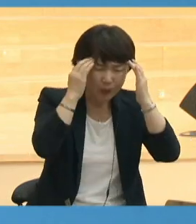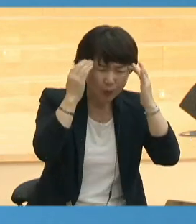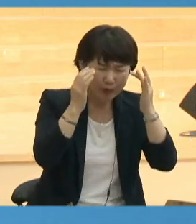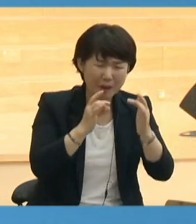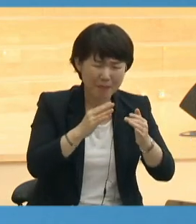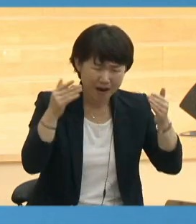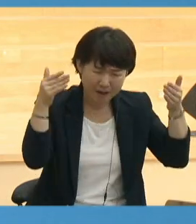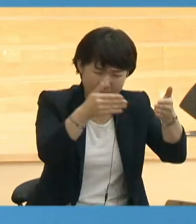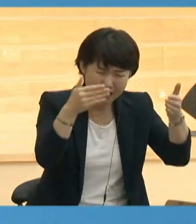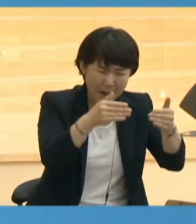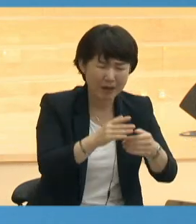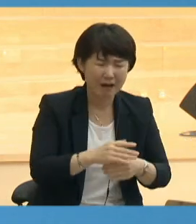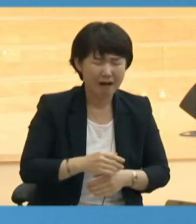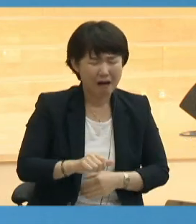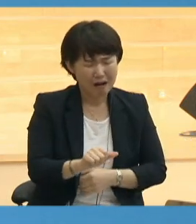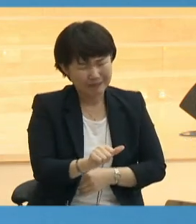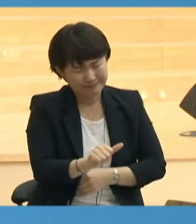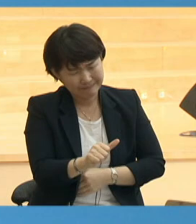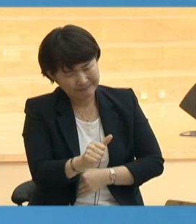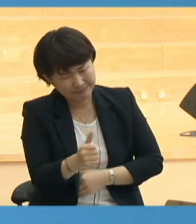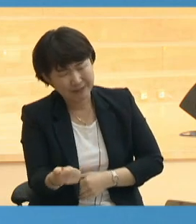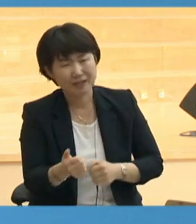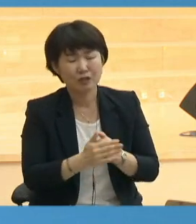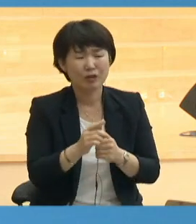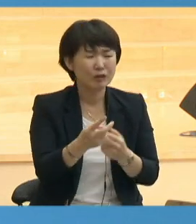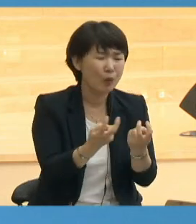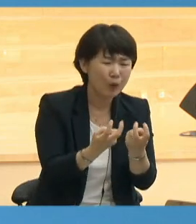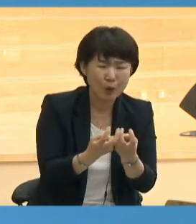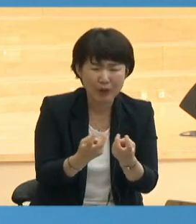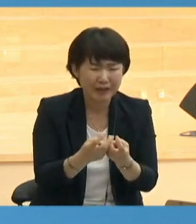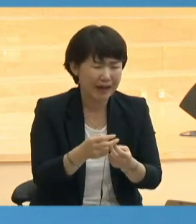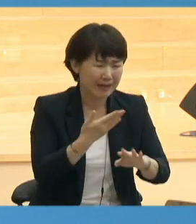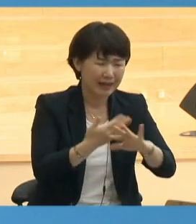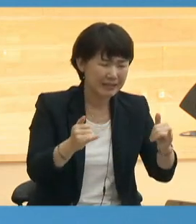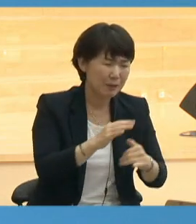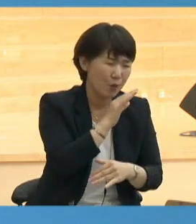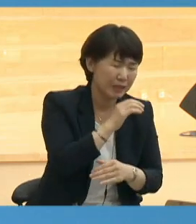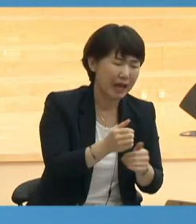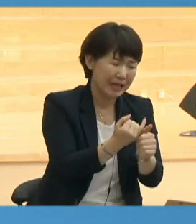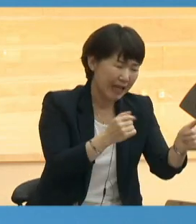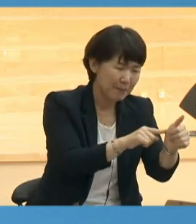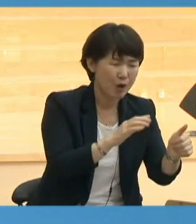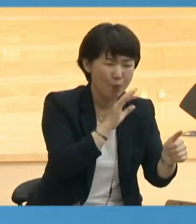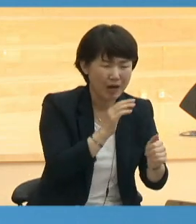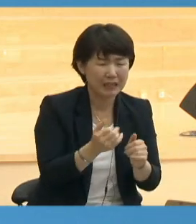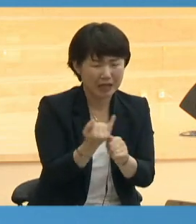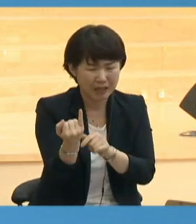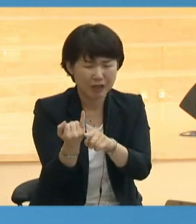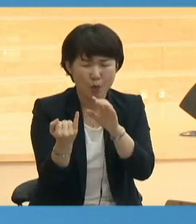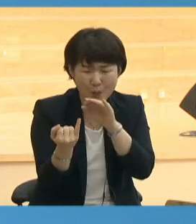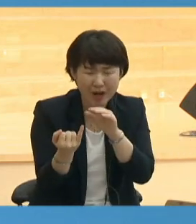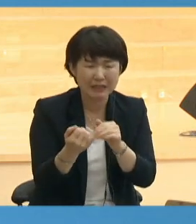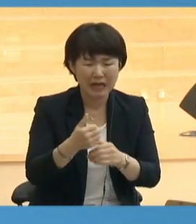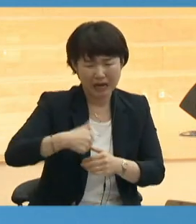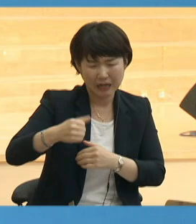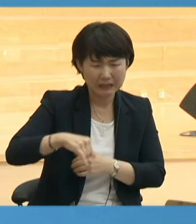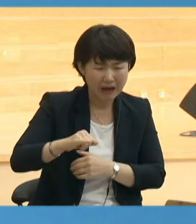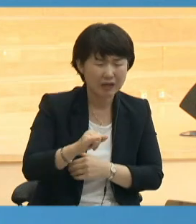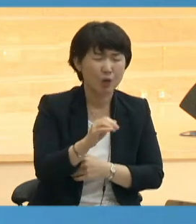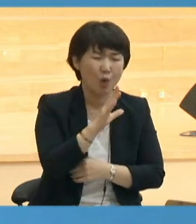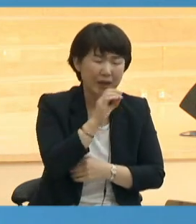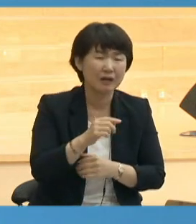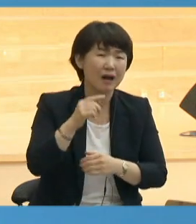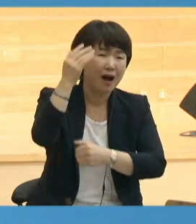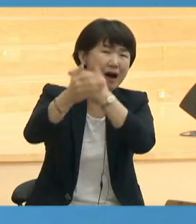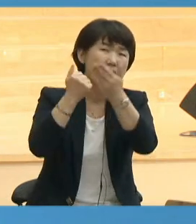지경이 야 이거 언제 끝나나 실검 막 누군가를 향해서 원망 해야 돼 남편 엄마의 더 자 시원 마에다 교회에 오면 심 좀 하나님